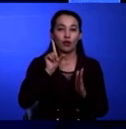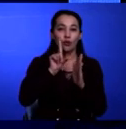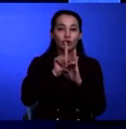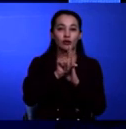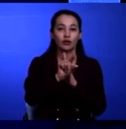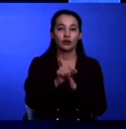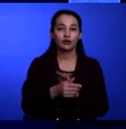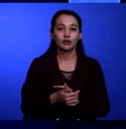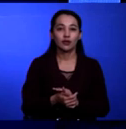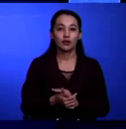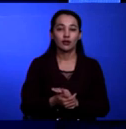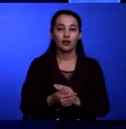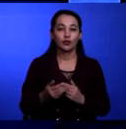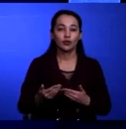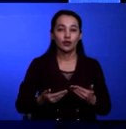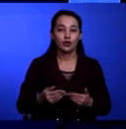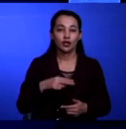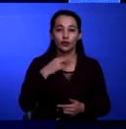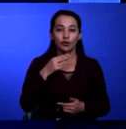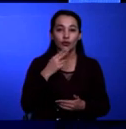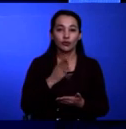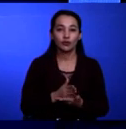o'tayotganingizda ehtiyot bo'ling.